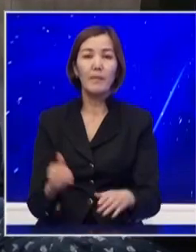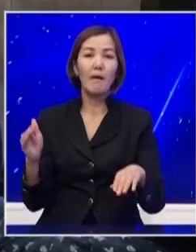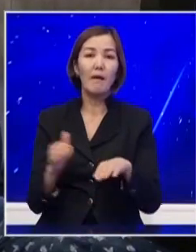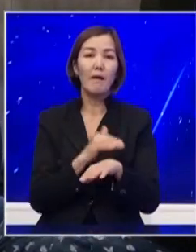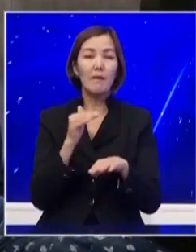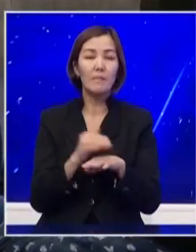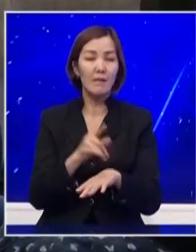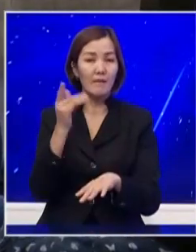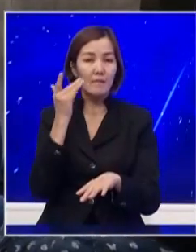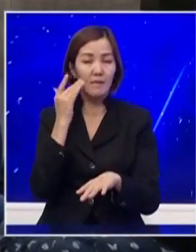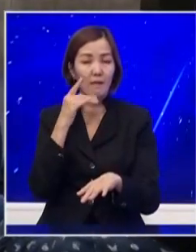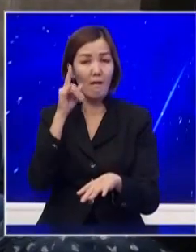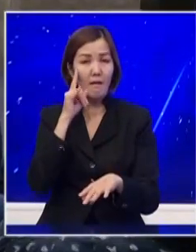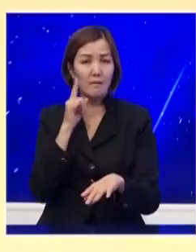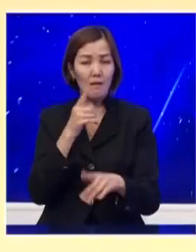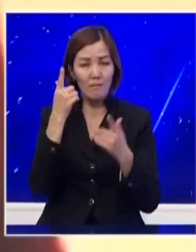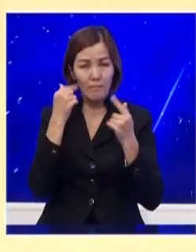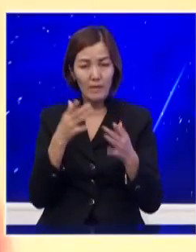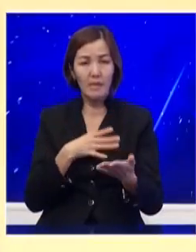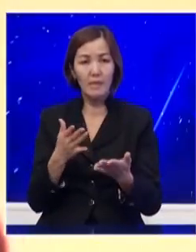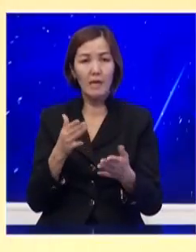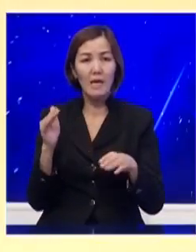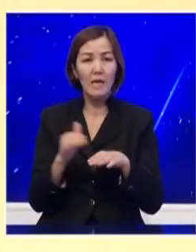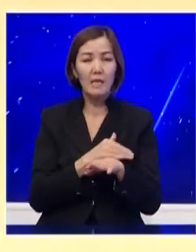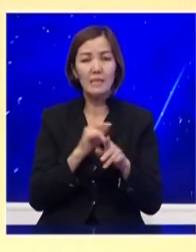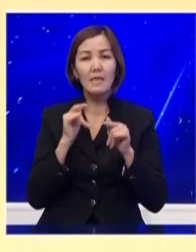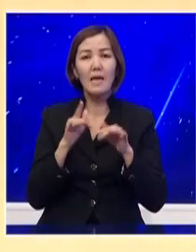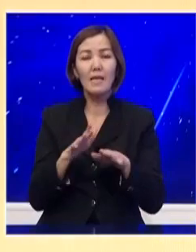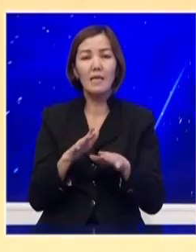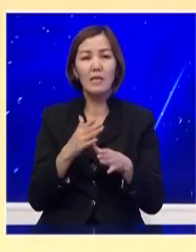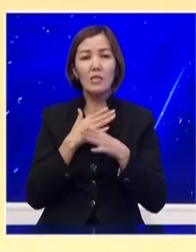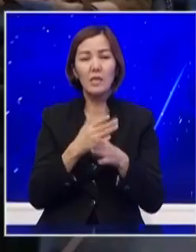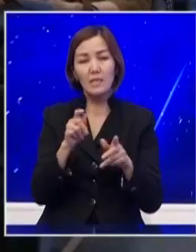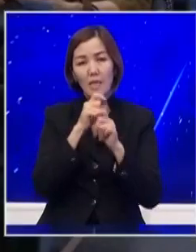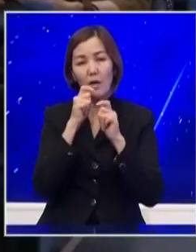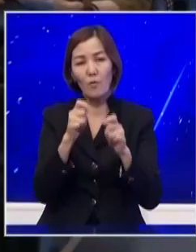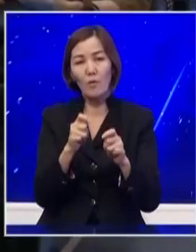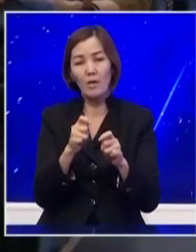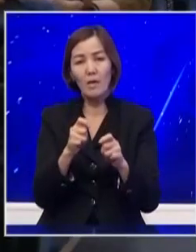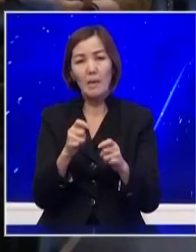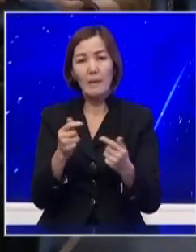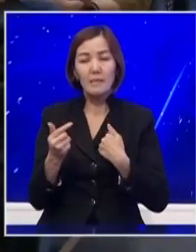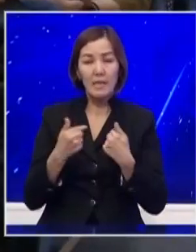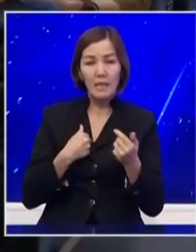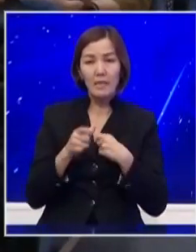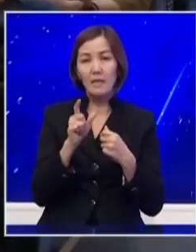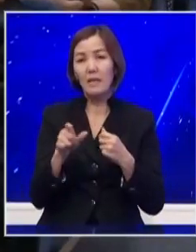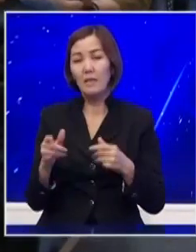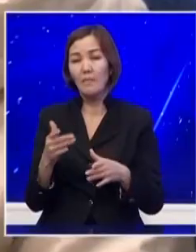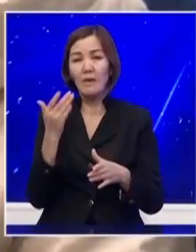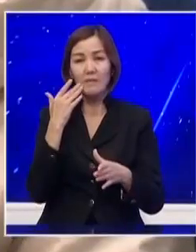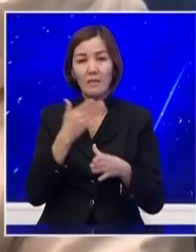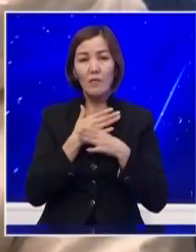Қайырымдылық қазақтың қанына сіңген қасиет. Ол ізгі амалдар жасау арқылы мұқтаждың мұңын мұндап, оны қамқорлыққа